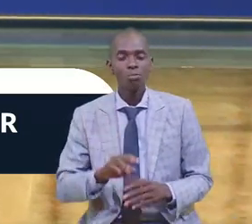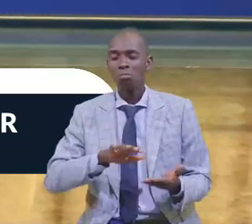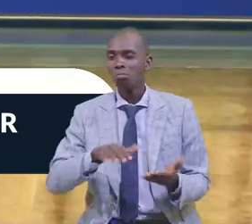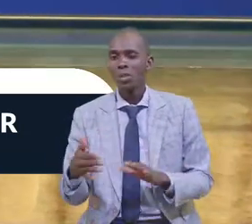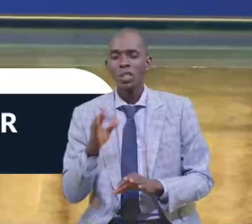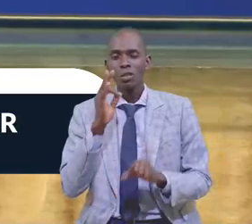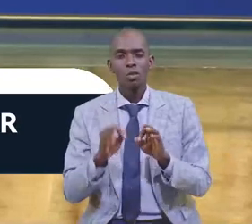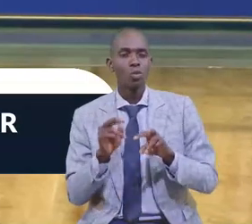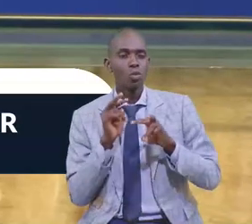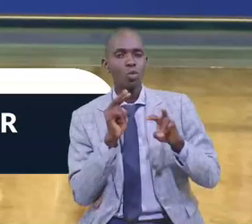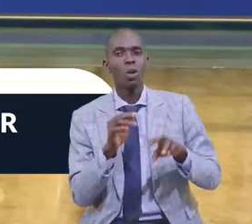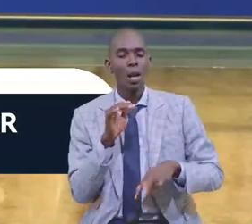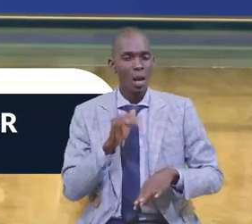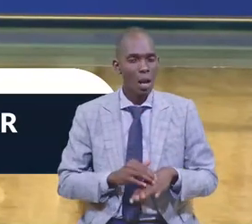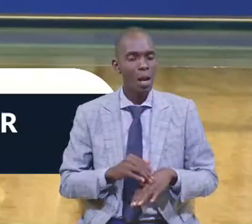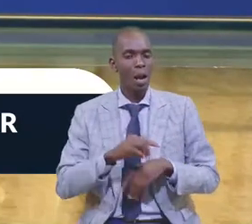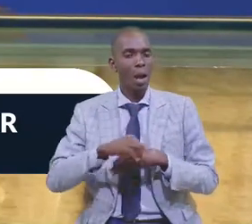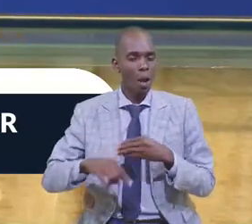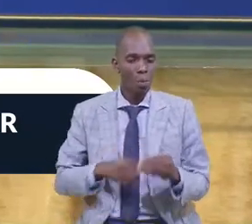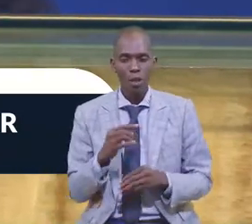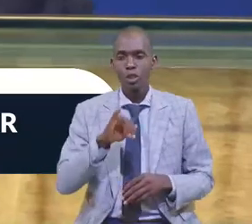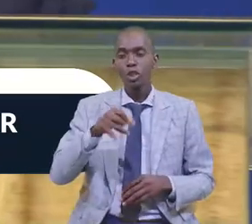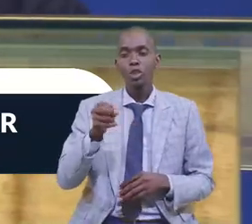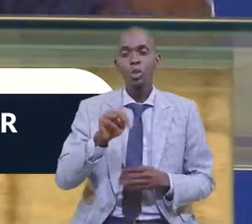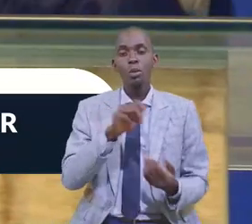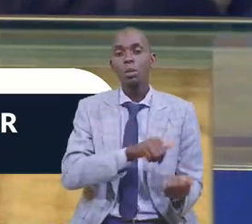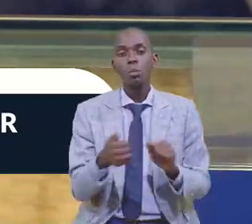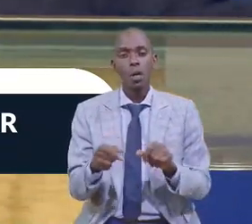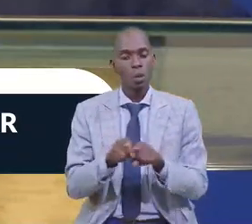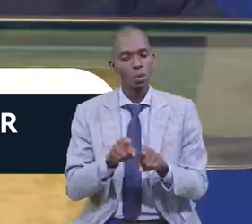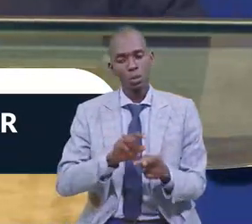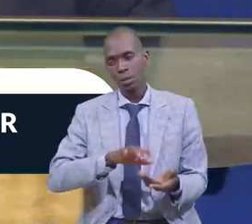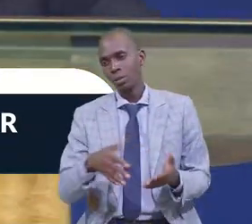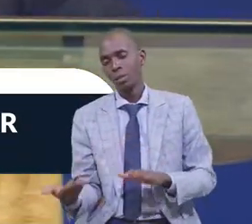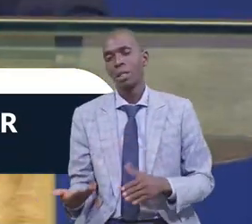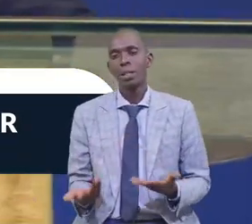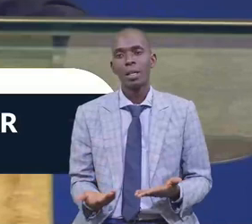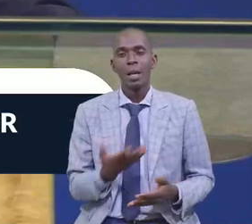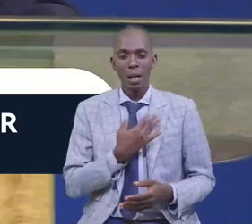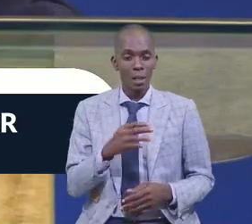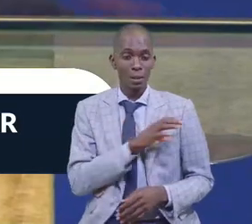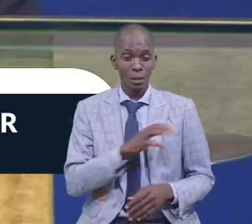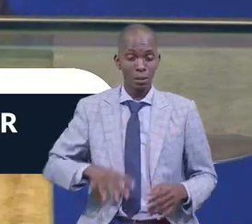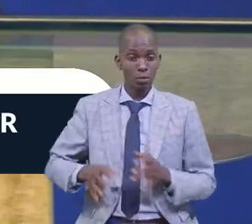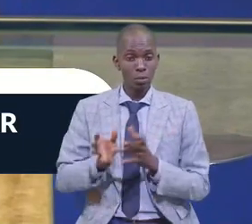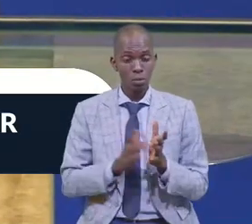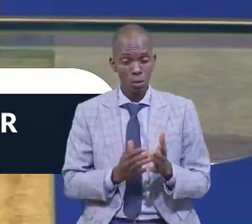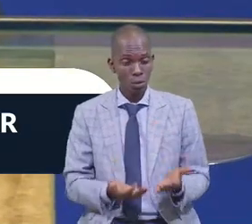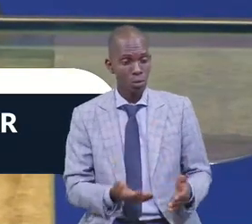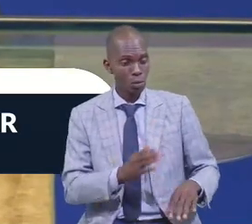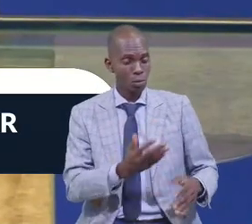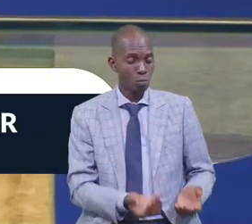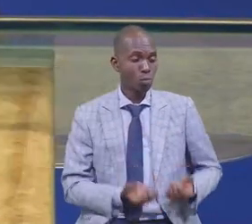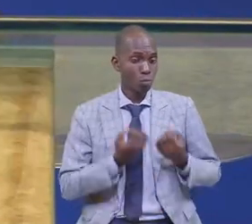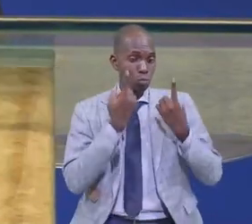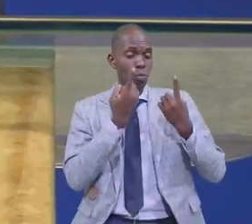était mort. Comme on voit toute l'image, Jean-Baptiste était mort. Et Jésus-Christ n'est pas allé ressusciter